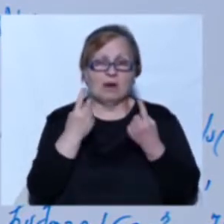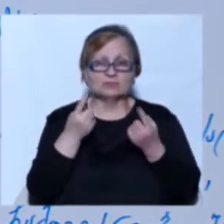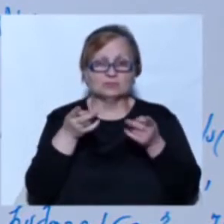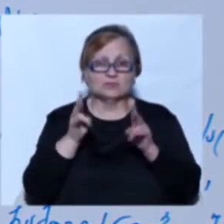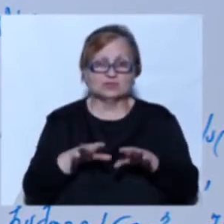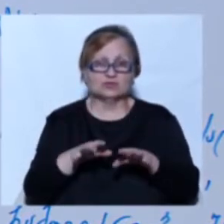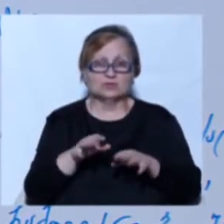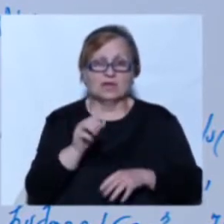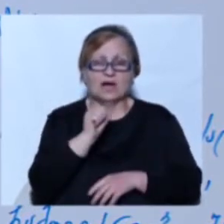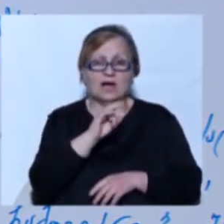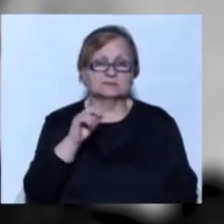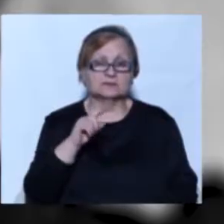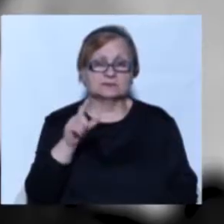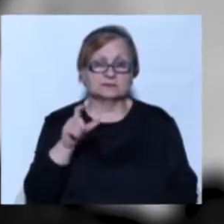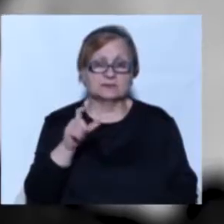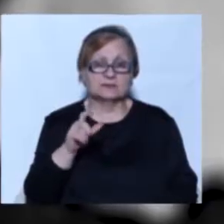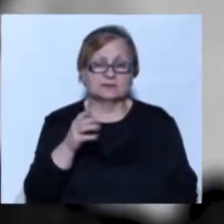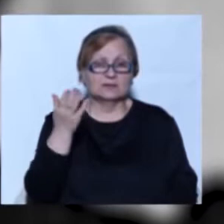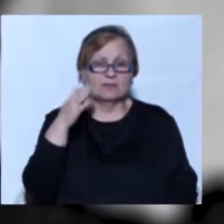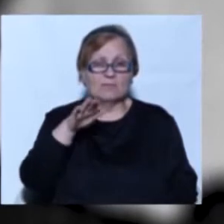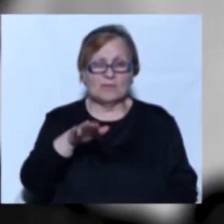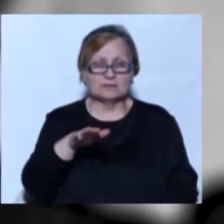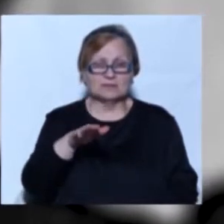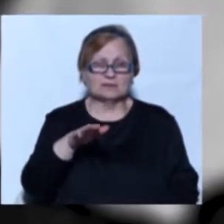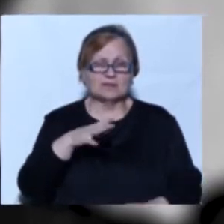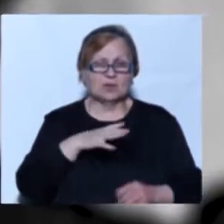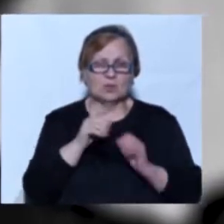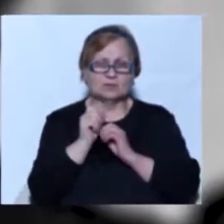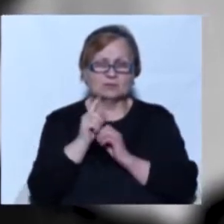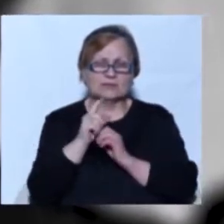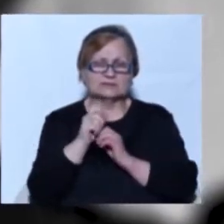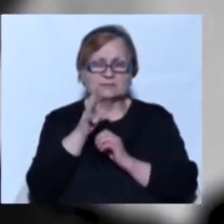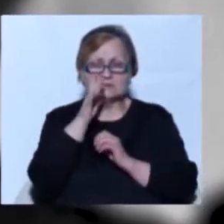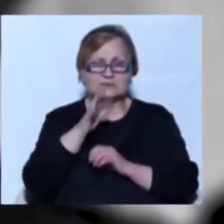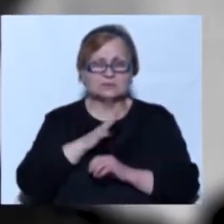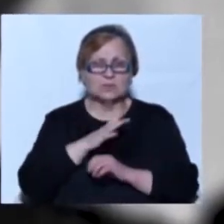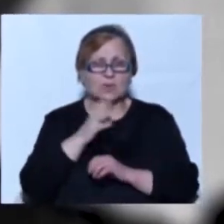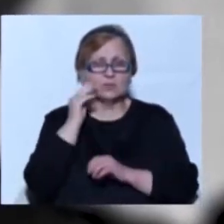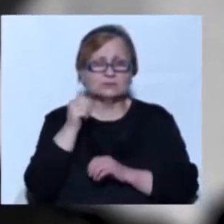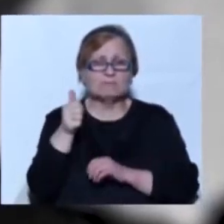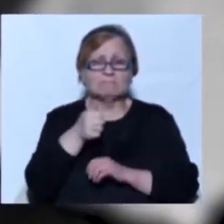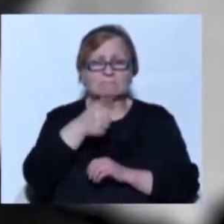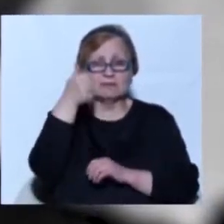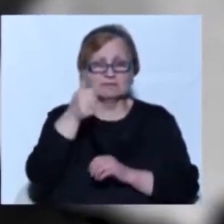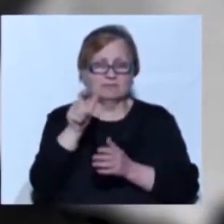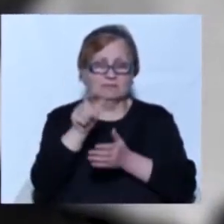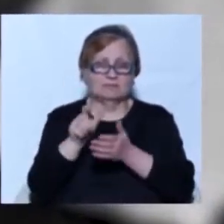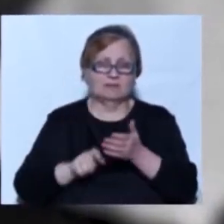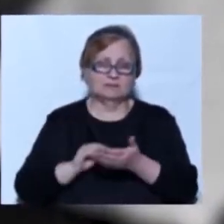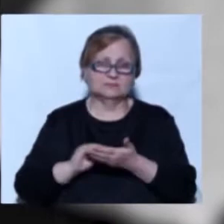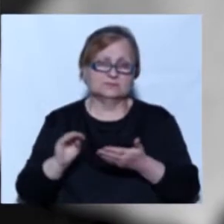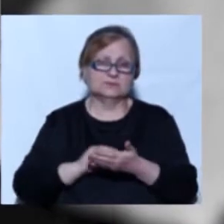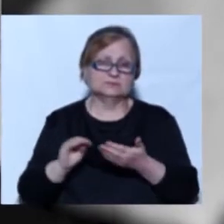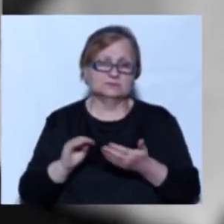სახელით ანა. ანა კალანდაძე თქვენ ხელა ყოფილა 11 წლისა, როცა პირველი ლექსი